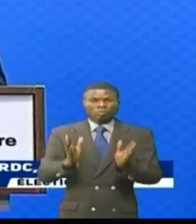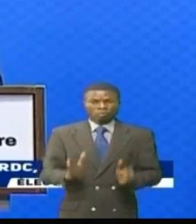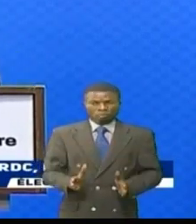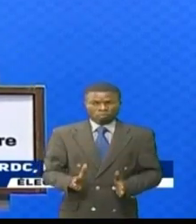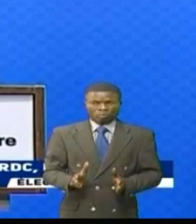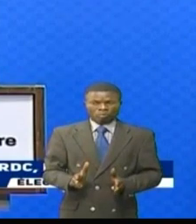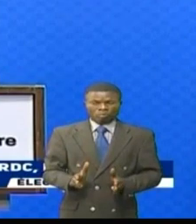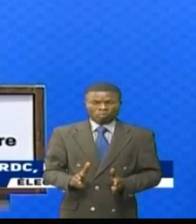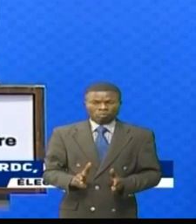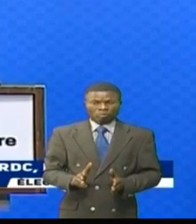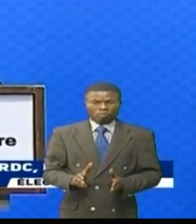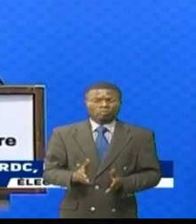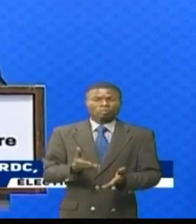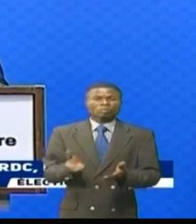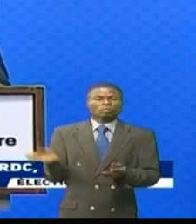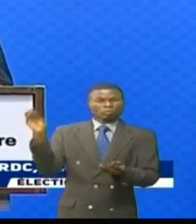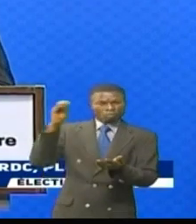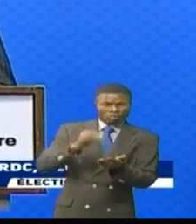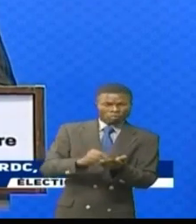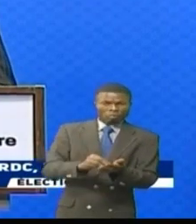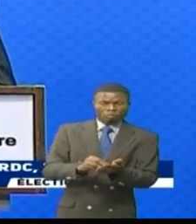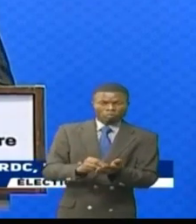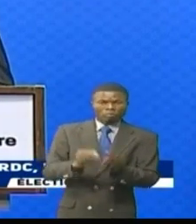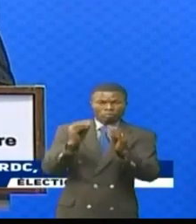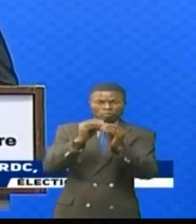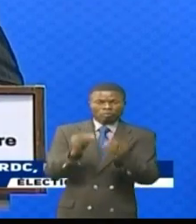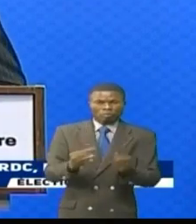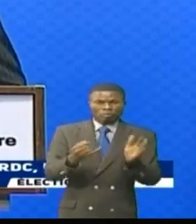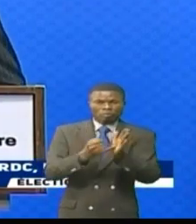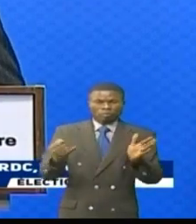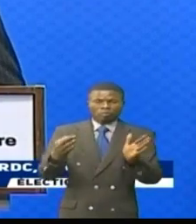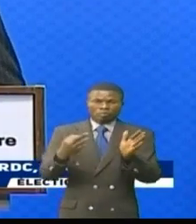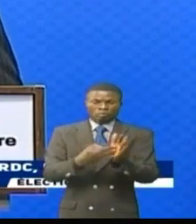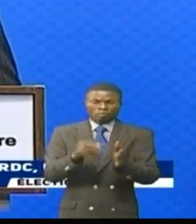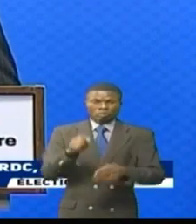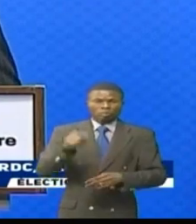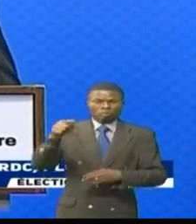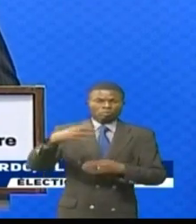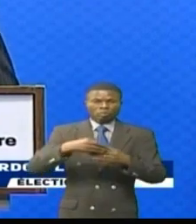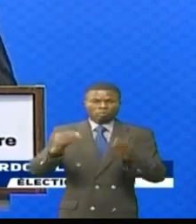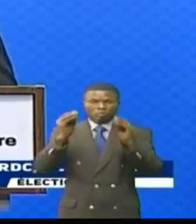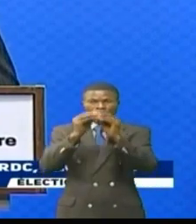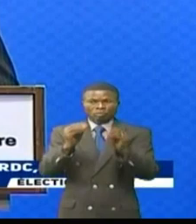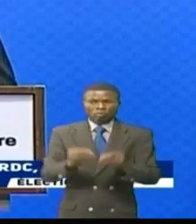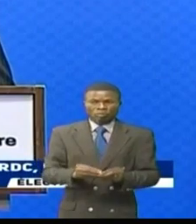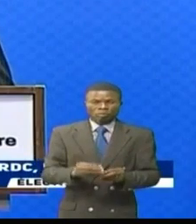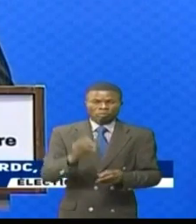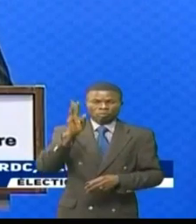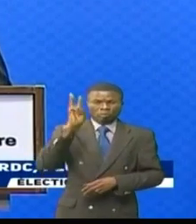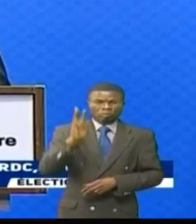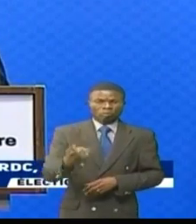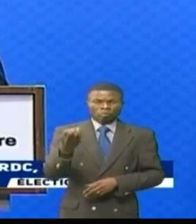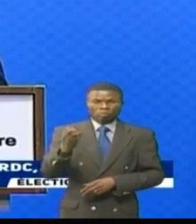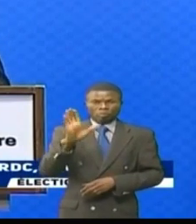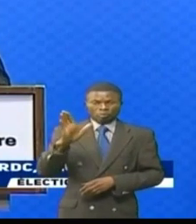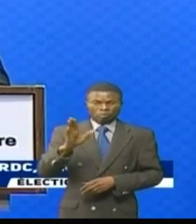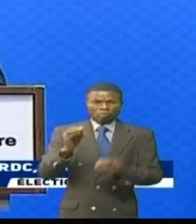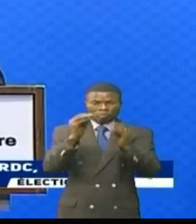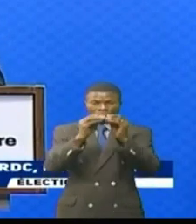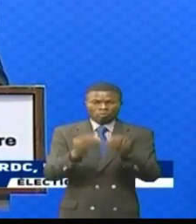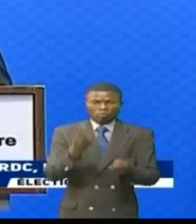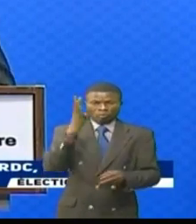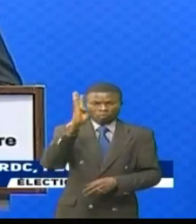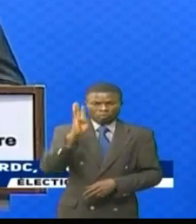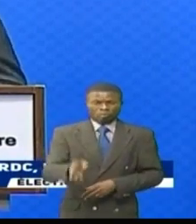auxquels vient de s'ajouter un montant de 68 millions de dollars. Donc faites le calcul, 345 plus 68, on est à 400 et quelques